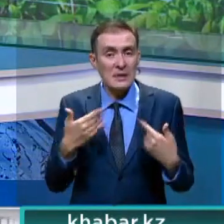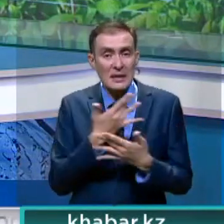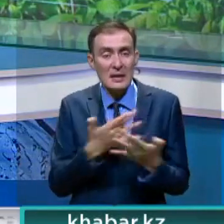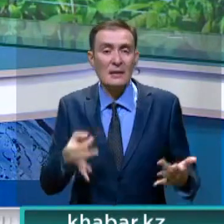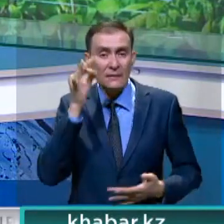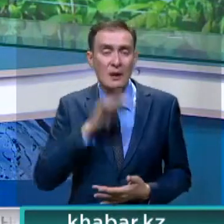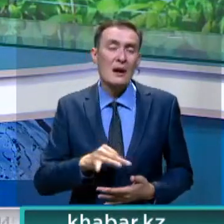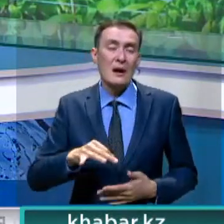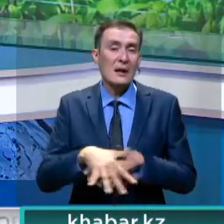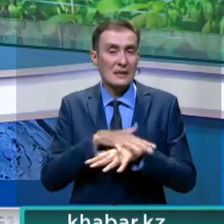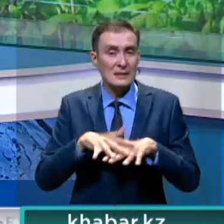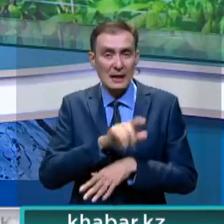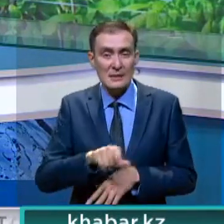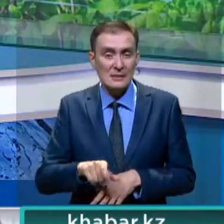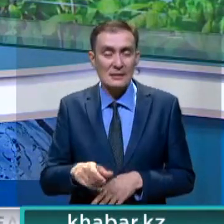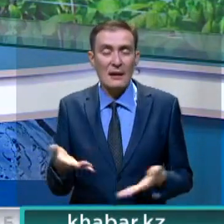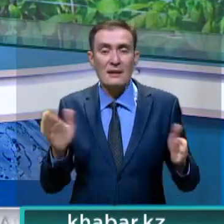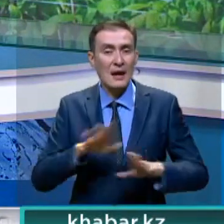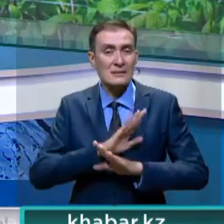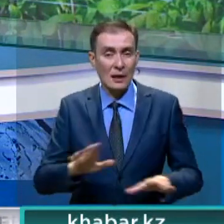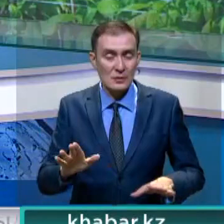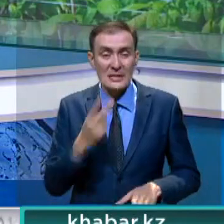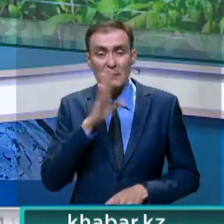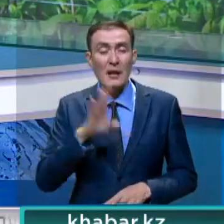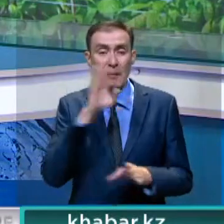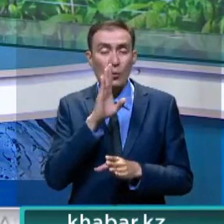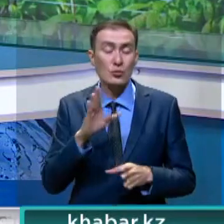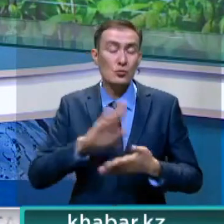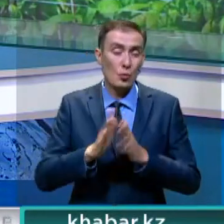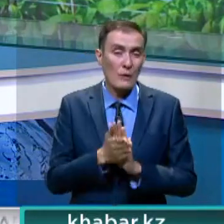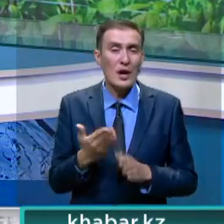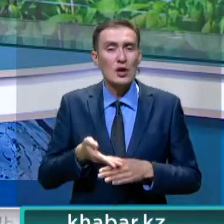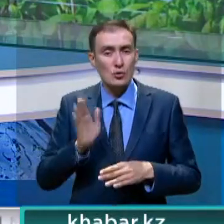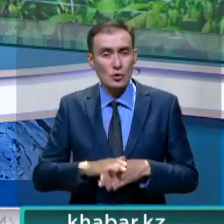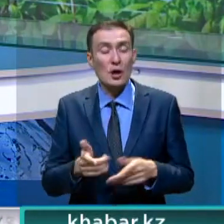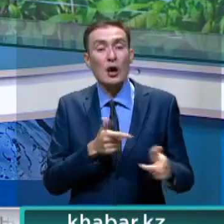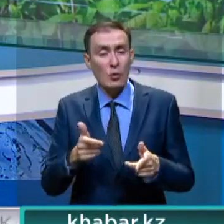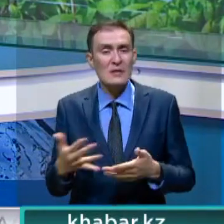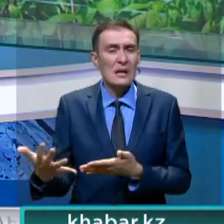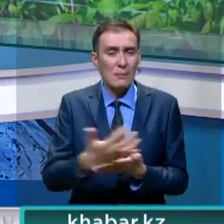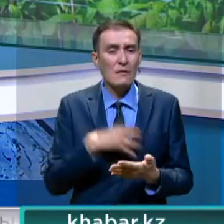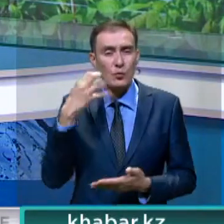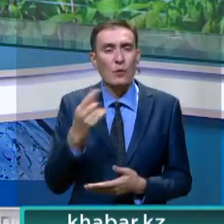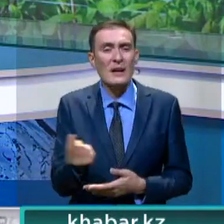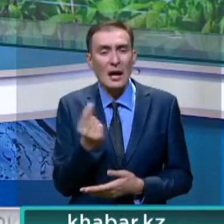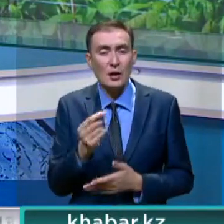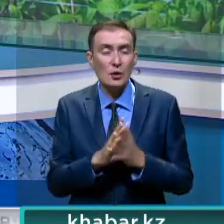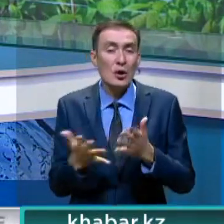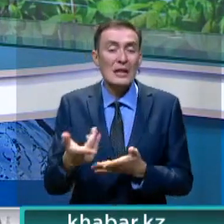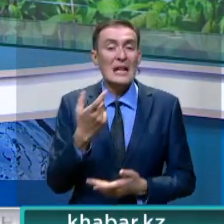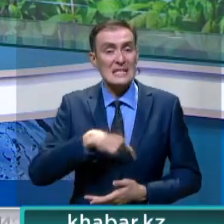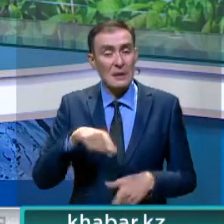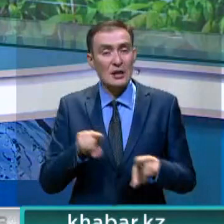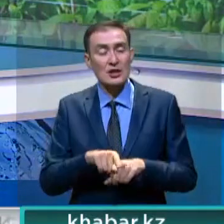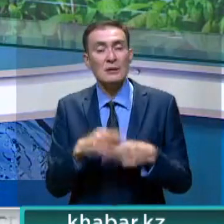витаминного рациона казахстанцы не останутся. И несмотря на погодные условия, сложности, южане готовы собрать фруктово-ягодный урожай для себя